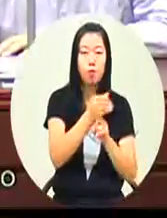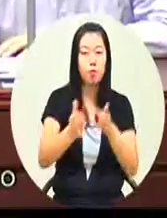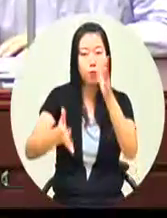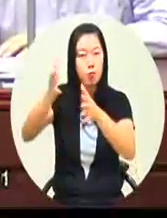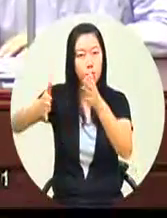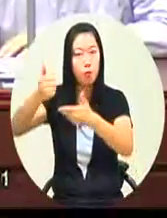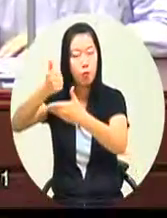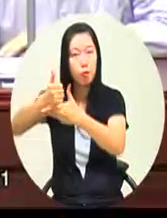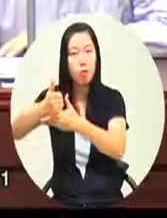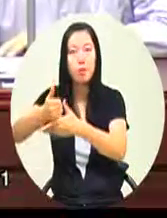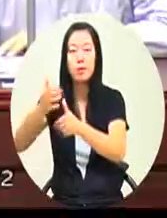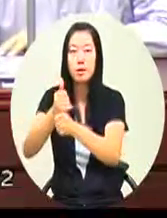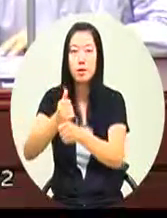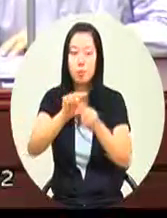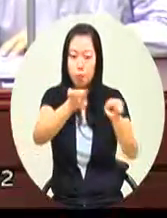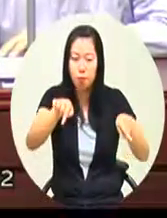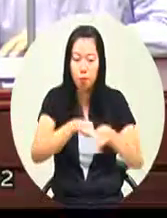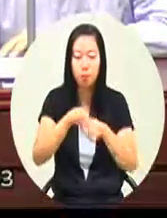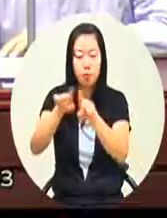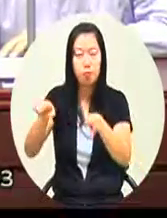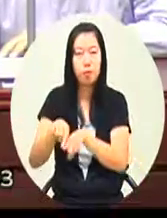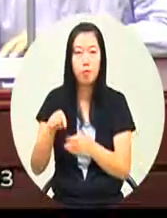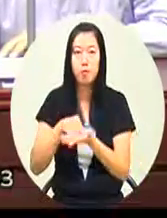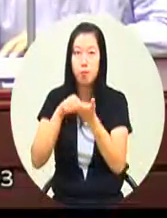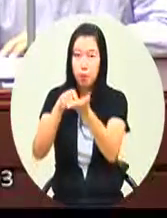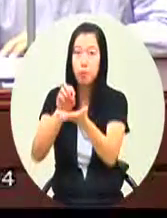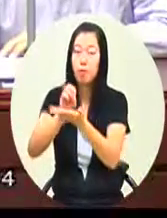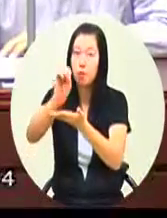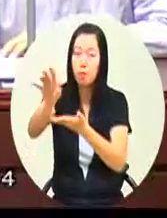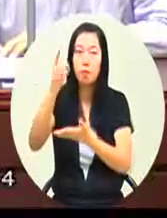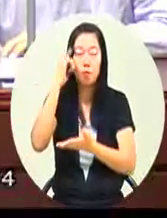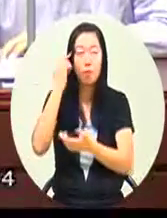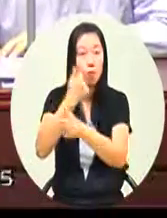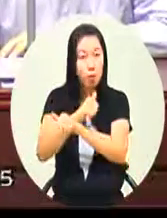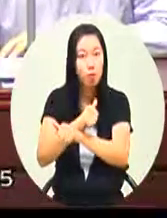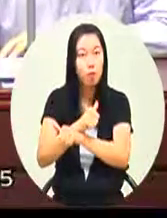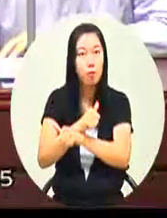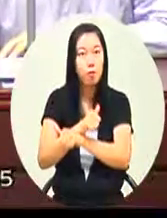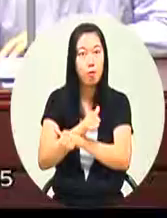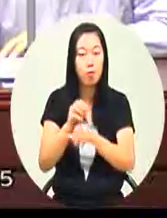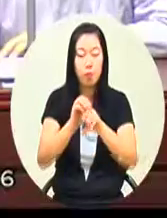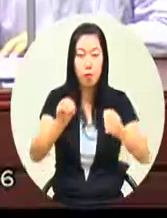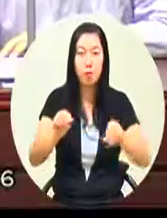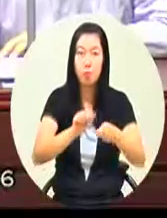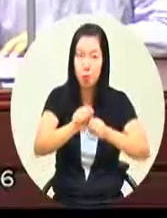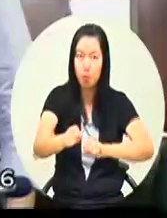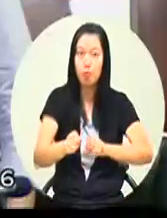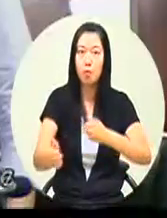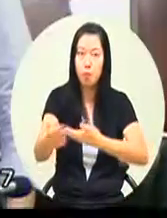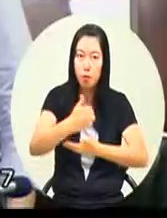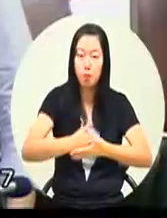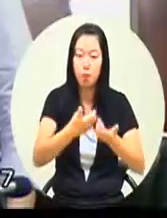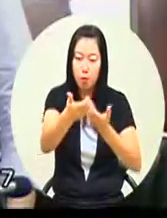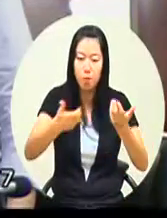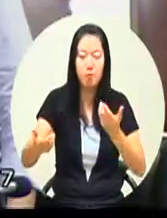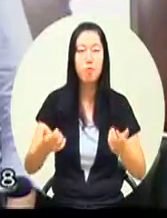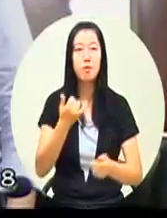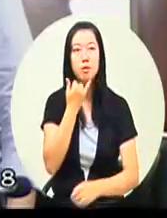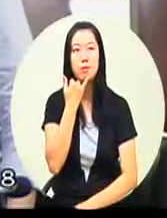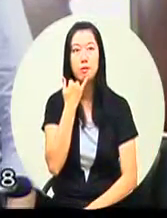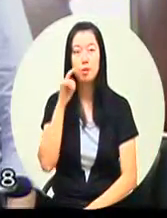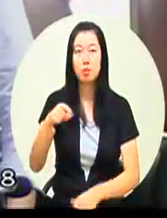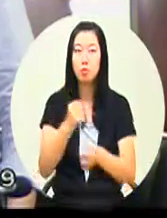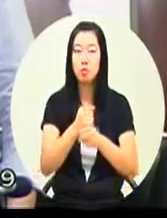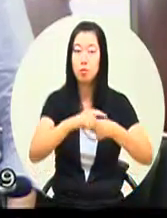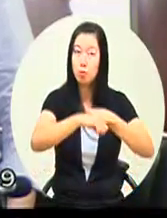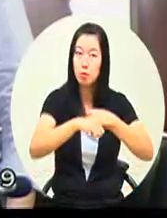费提供给议员参考，当然这里面非常多的一个经费是用地费。 我讲的就是说，所以你要去做一个研究报